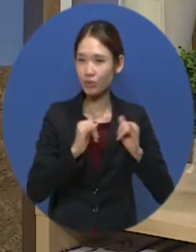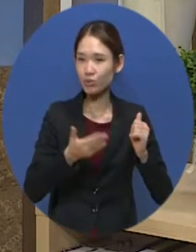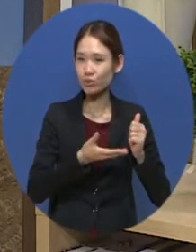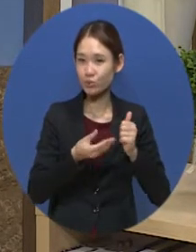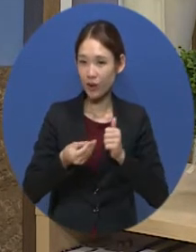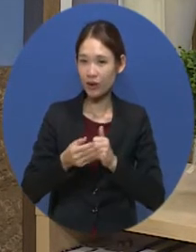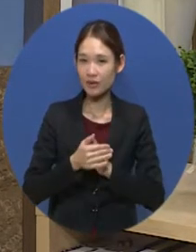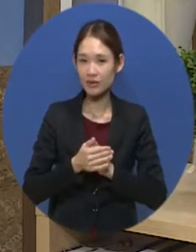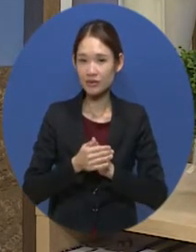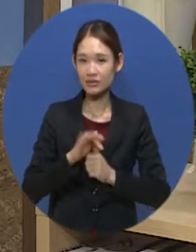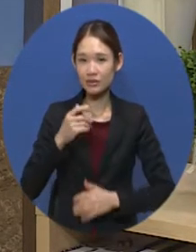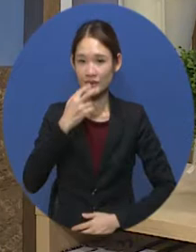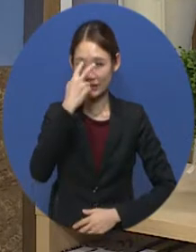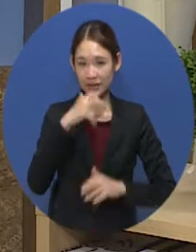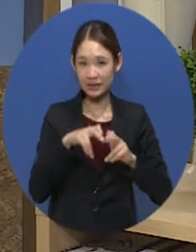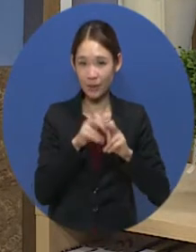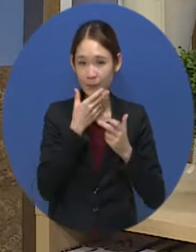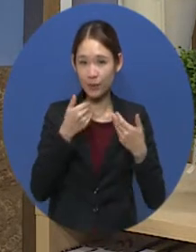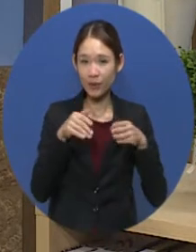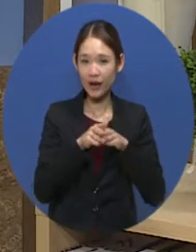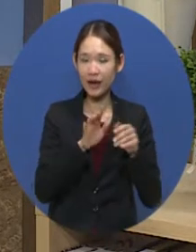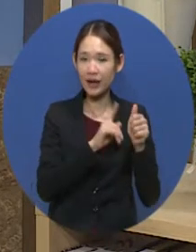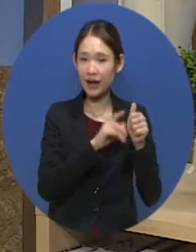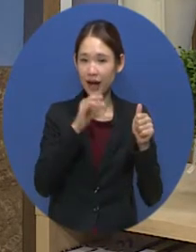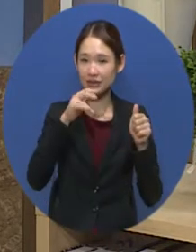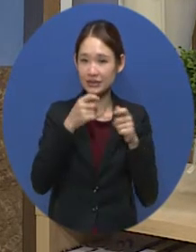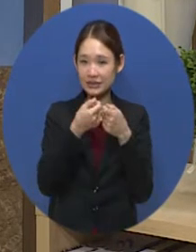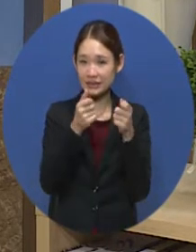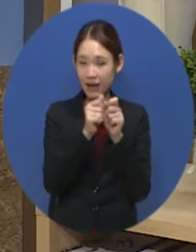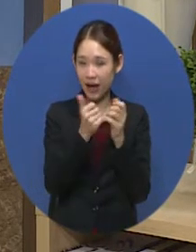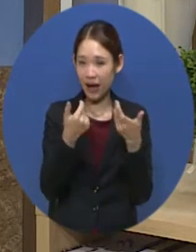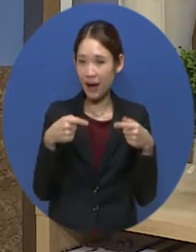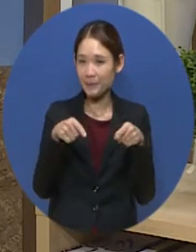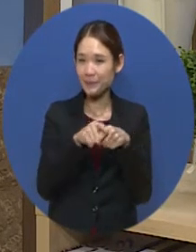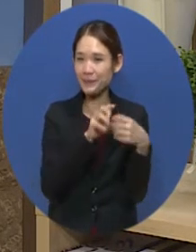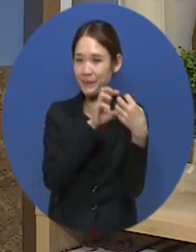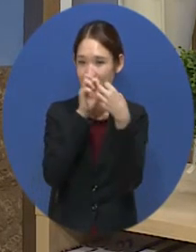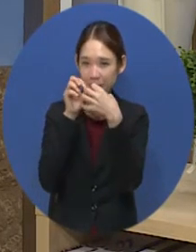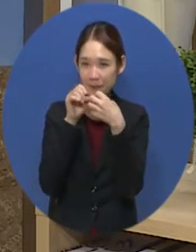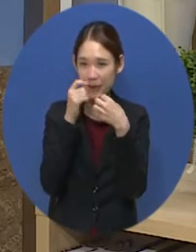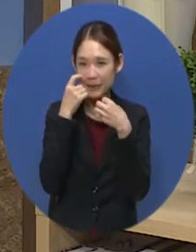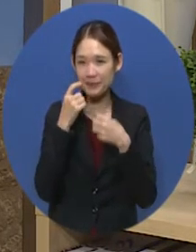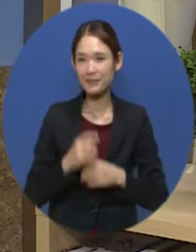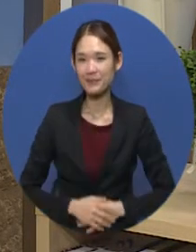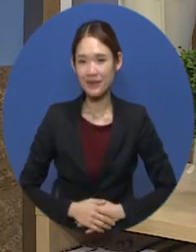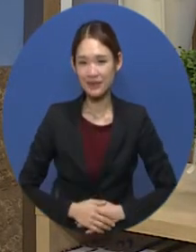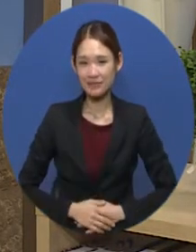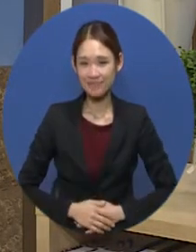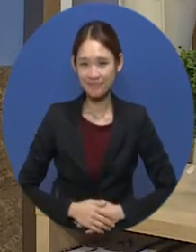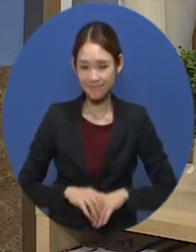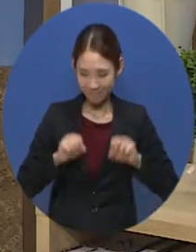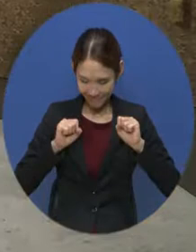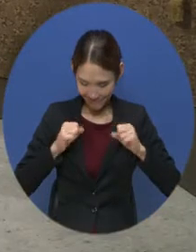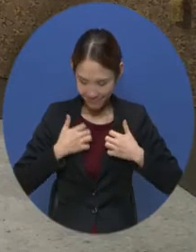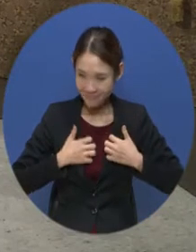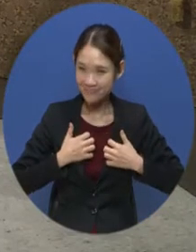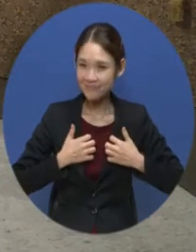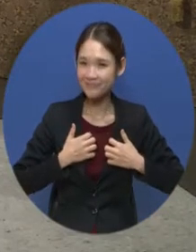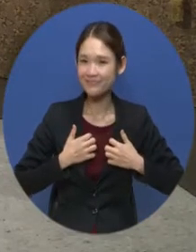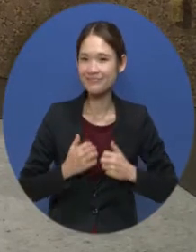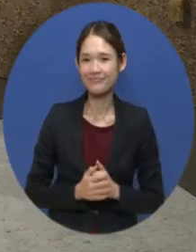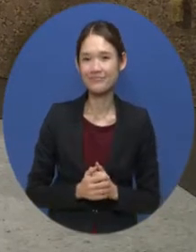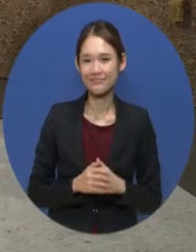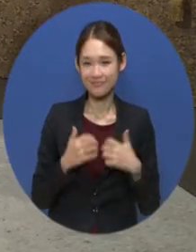모셨습니다. 실로암 시각장애인 복지관의 한승진 팀장님과 함께 이야기 나눠보겠습니다. 팀장님 반갑습니다. 네, 반갑습니다.